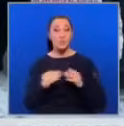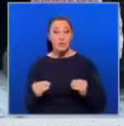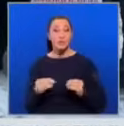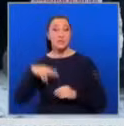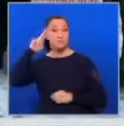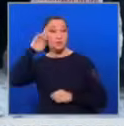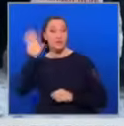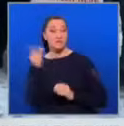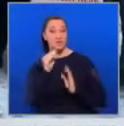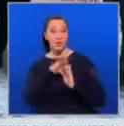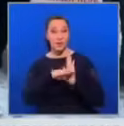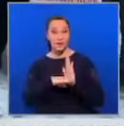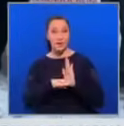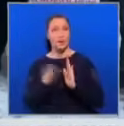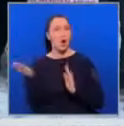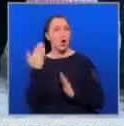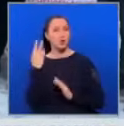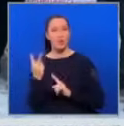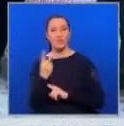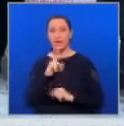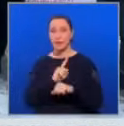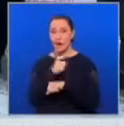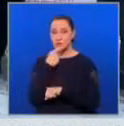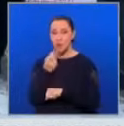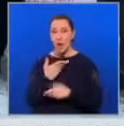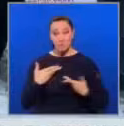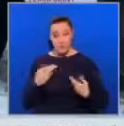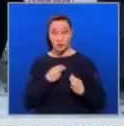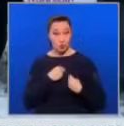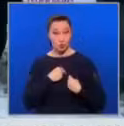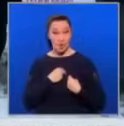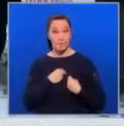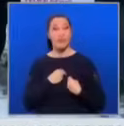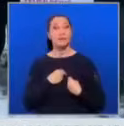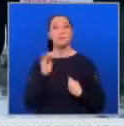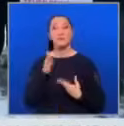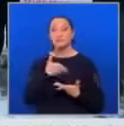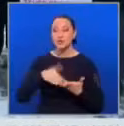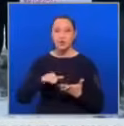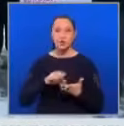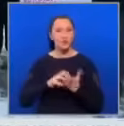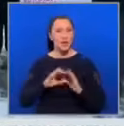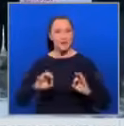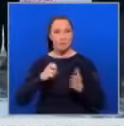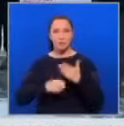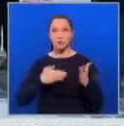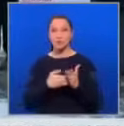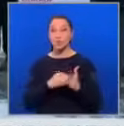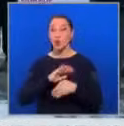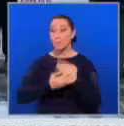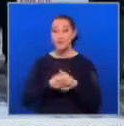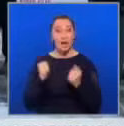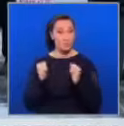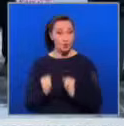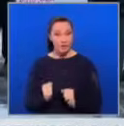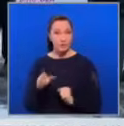са изпълнили всички критерии още от 2011 година и ние заслужаваме да сме част от шенген по простата причина че оправдахме